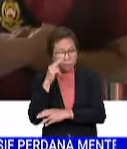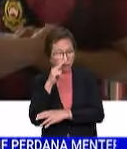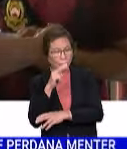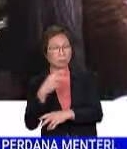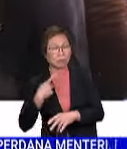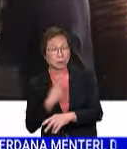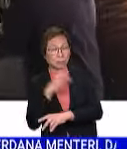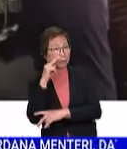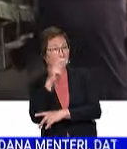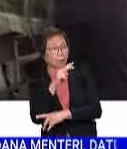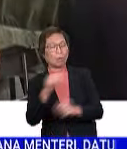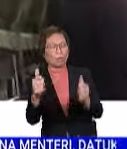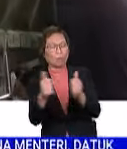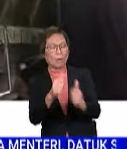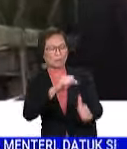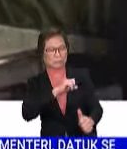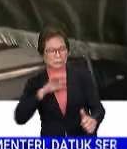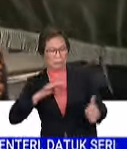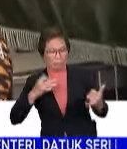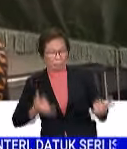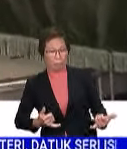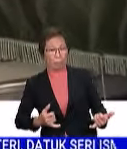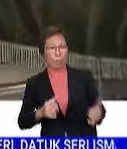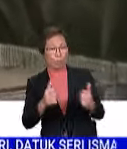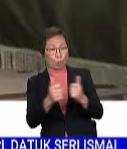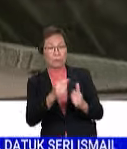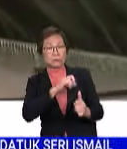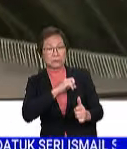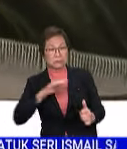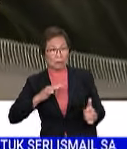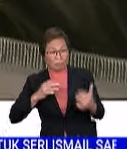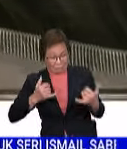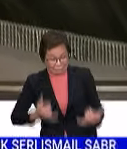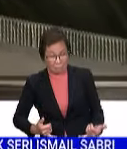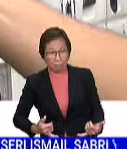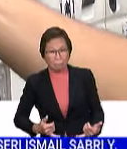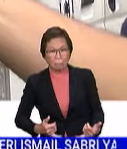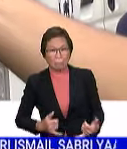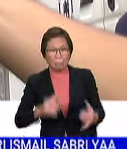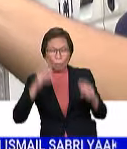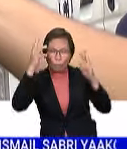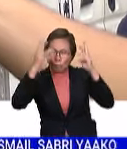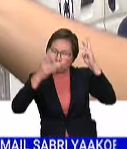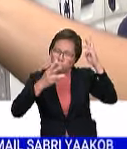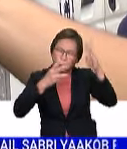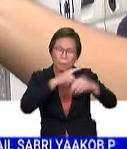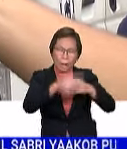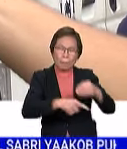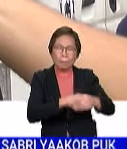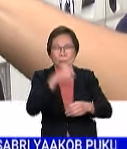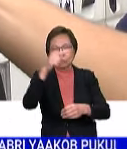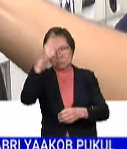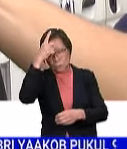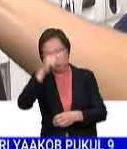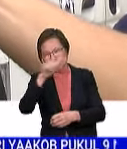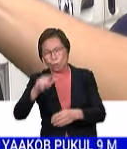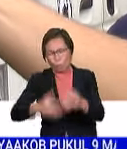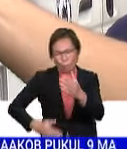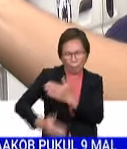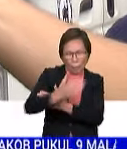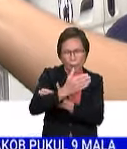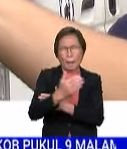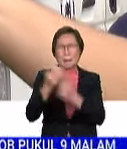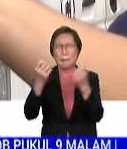sendiri pun kan, dengan staff-staff dia sekarang pun, memang staff dia sekarang pun mesti concern pasal dia. Memang pagi tadi pun ramai staff